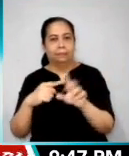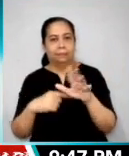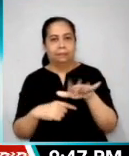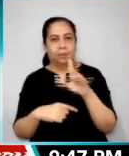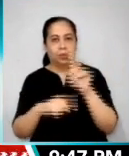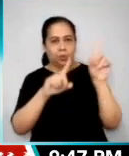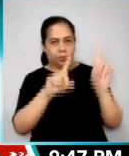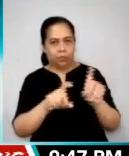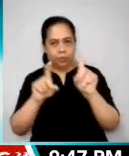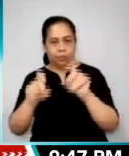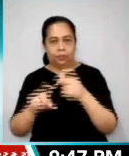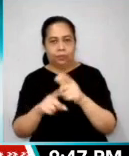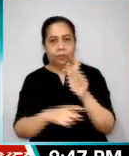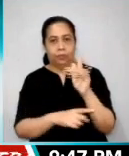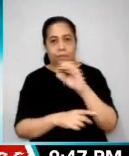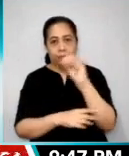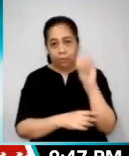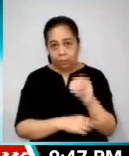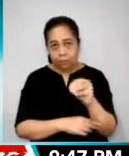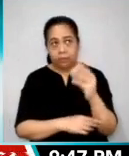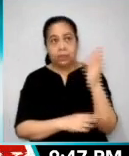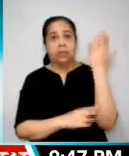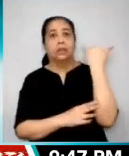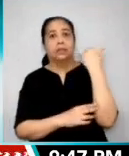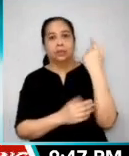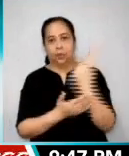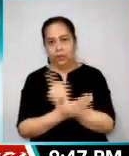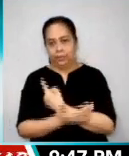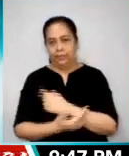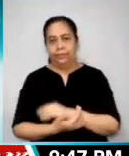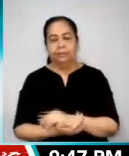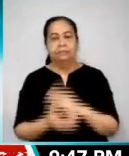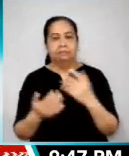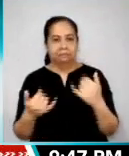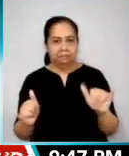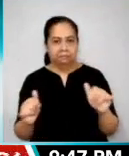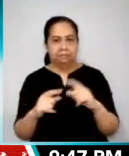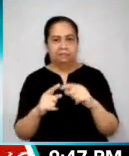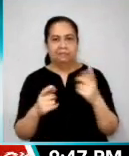sa 25% noong nakaraang linggo. Gayunpaman, malayo pa rin yan